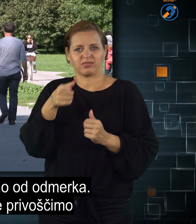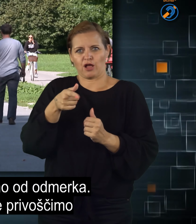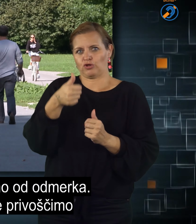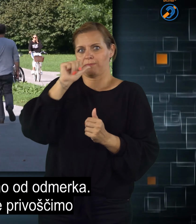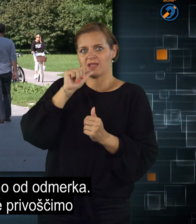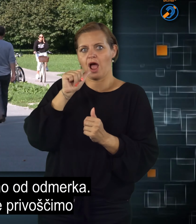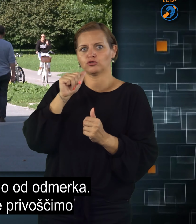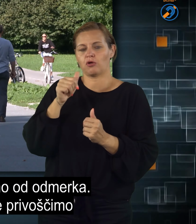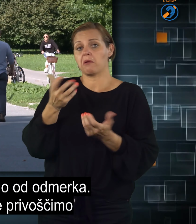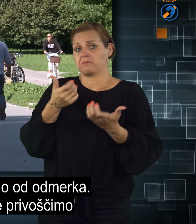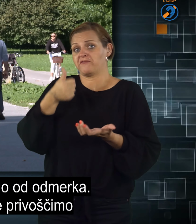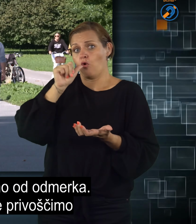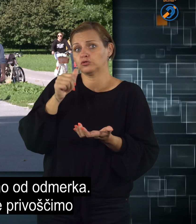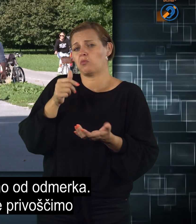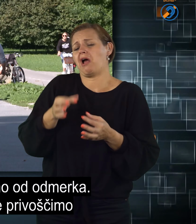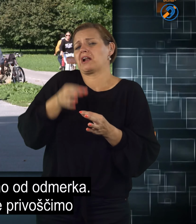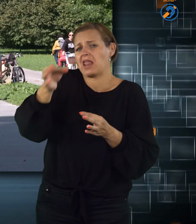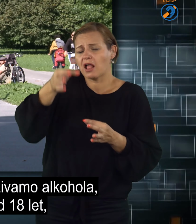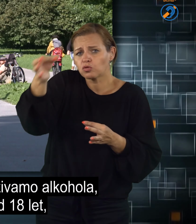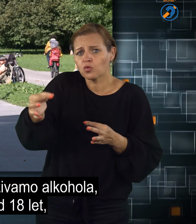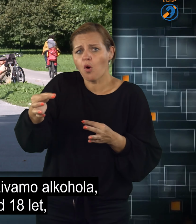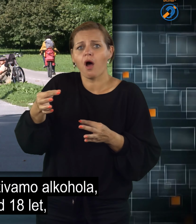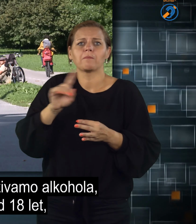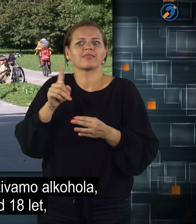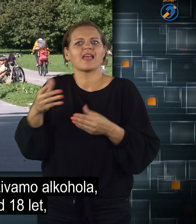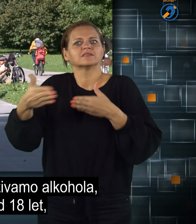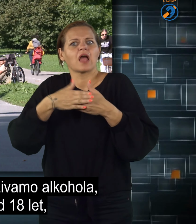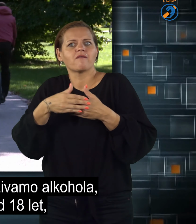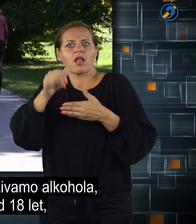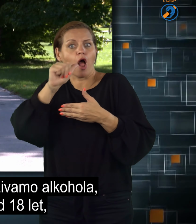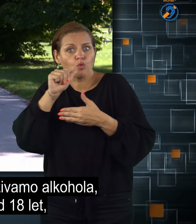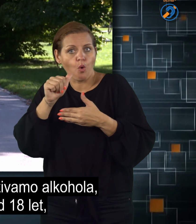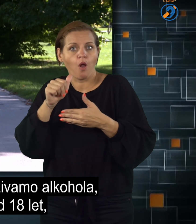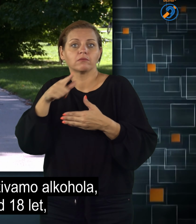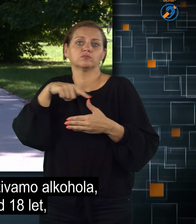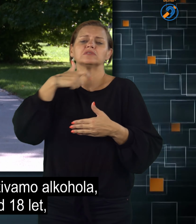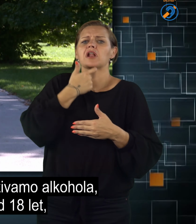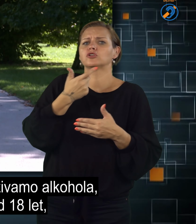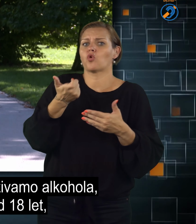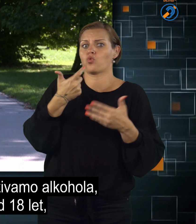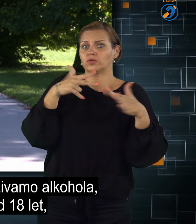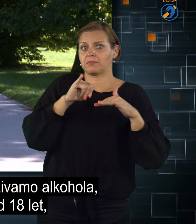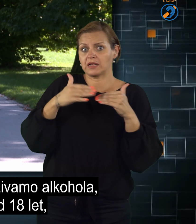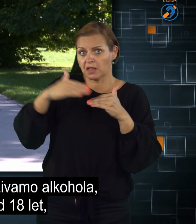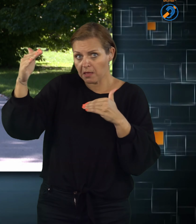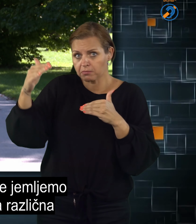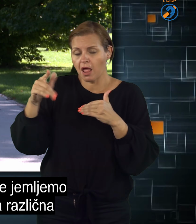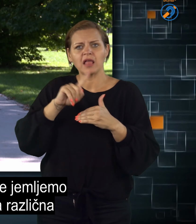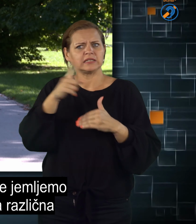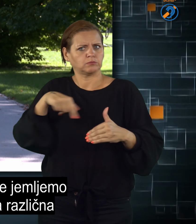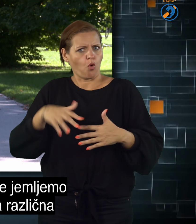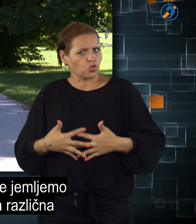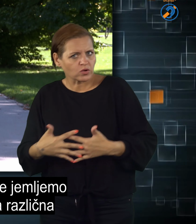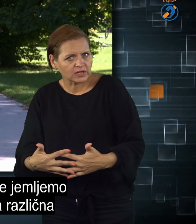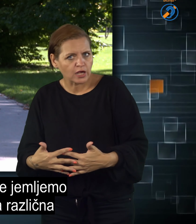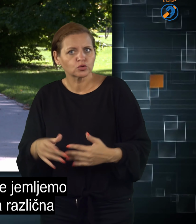Če si takšne pijače privoščimo le redko in hkrati ne uživamo alkohola, smo starejši od 18 let, nismo